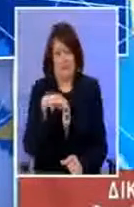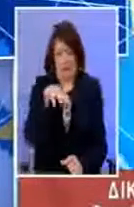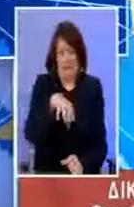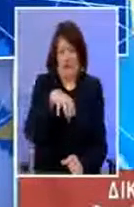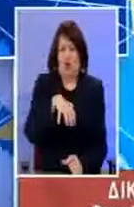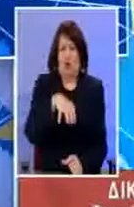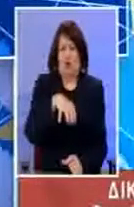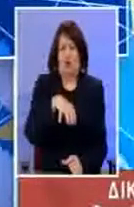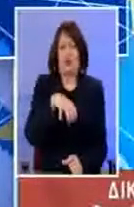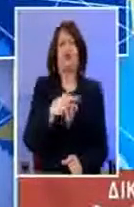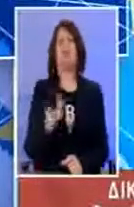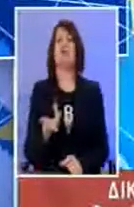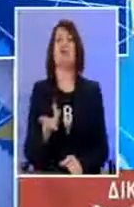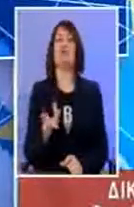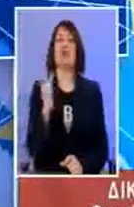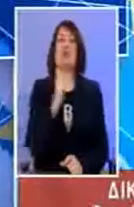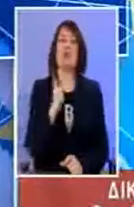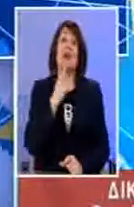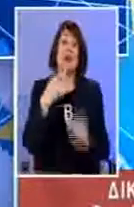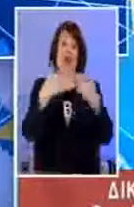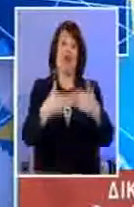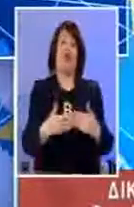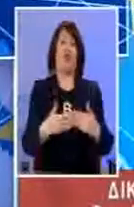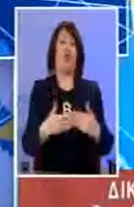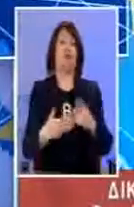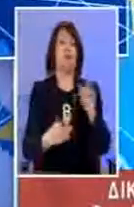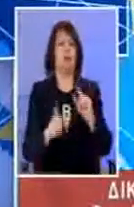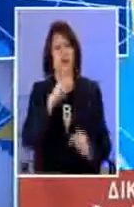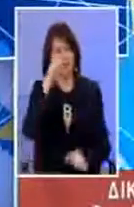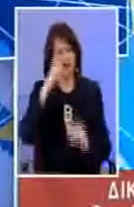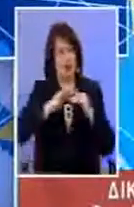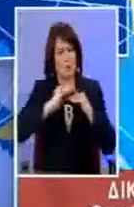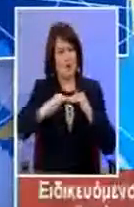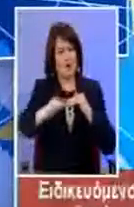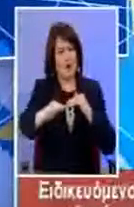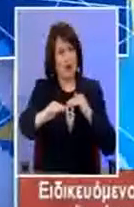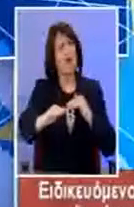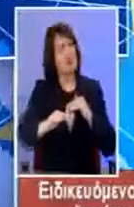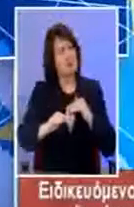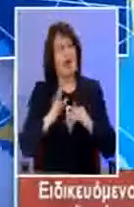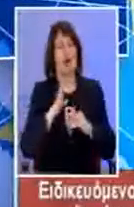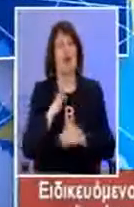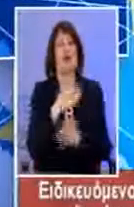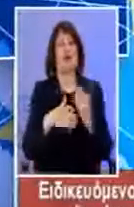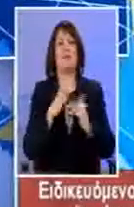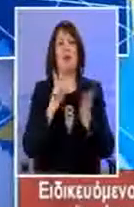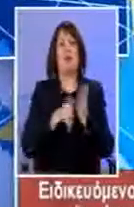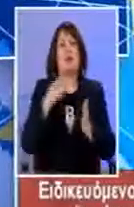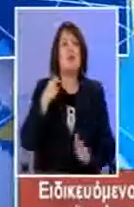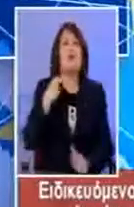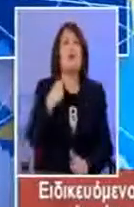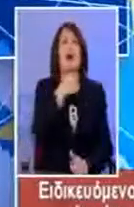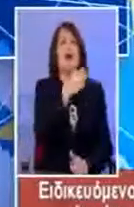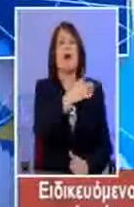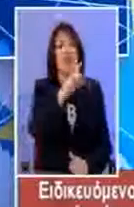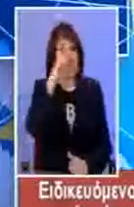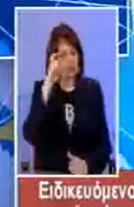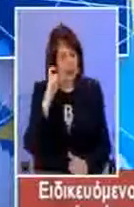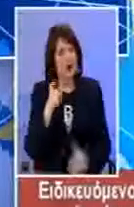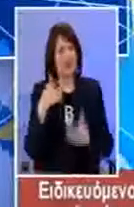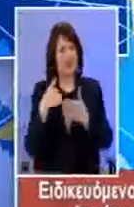που μας το θέτει η κοινωνία. Ας είναι δύσκολο το πεζοδρόμιο, τα άτομα με αναπηρία πρέπει να βγουν, πρέπει να δυσκολευτούν.